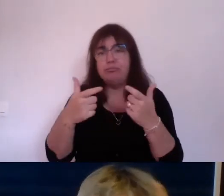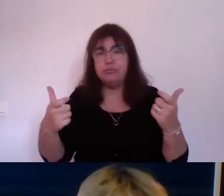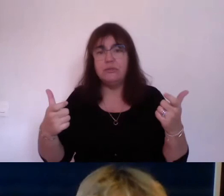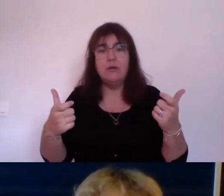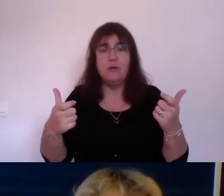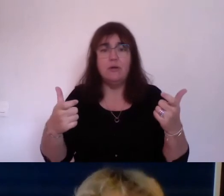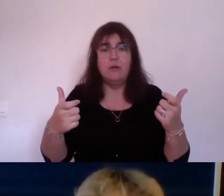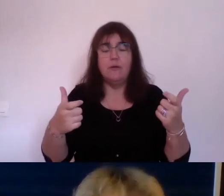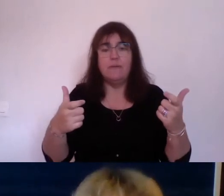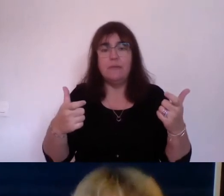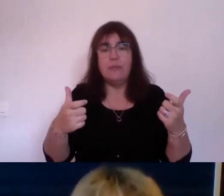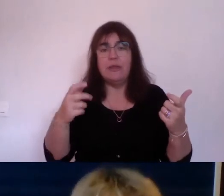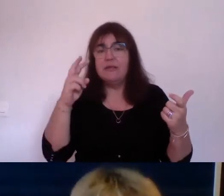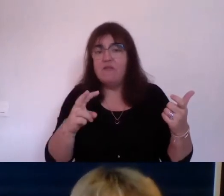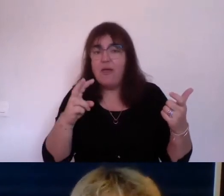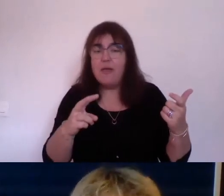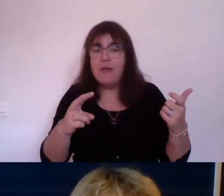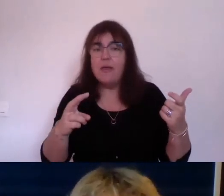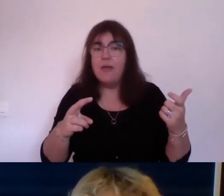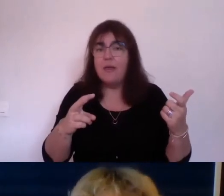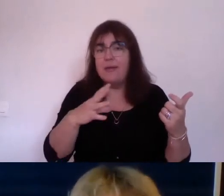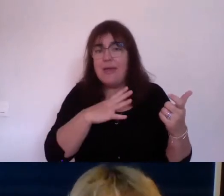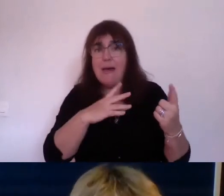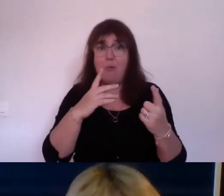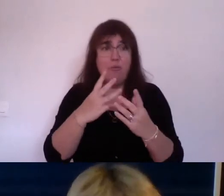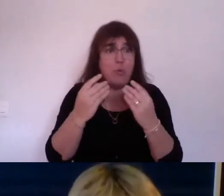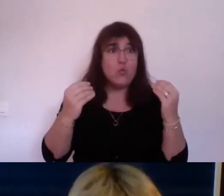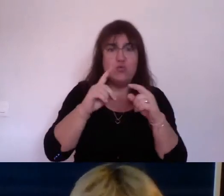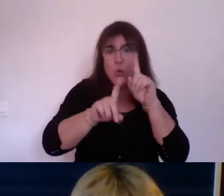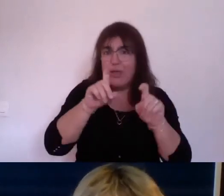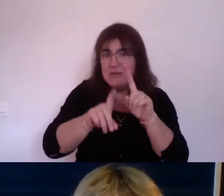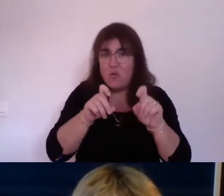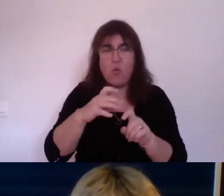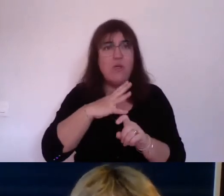C'est un MOOC qui suscite tous ces questionnements et ces rencontres. Donc, voilà.